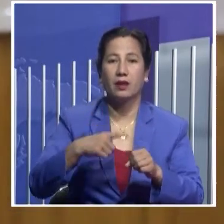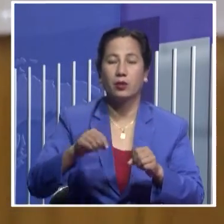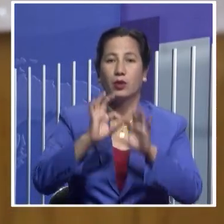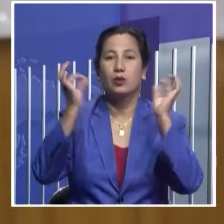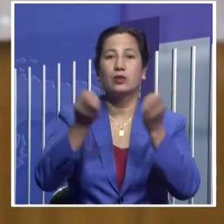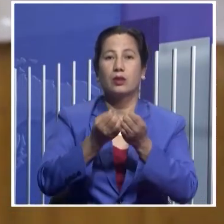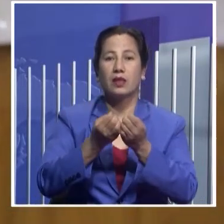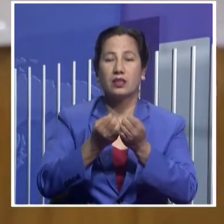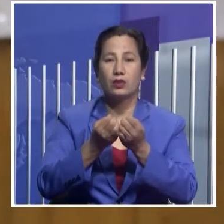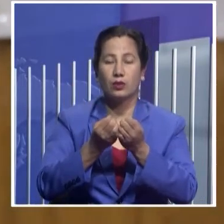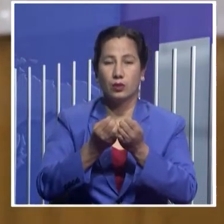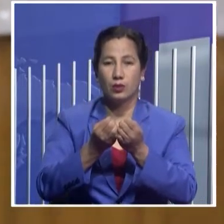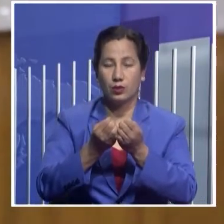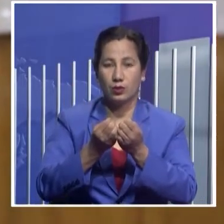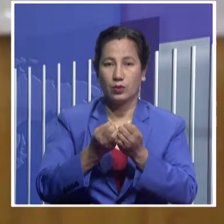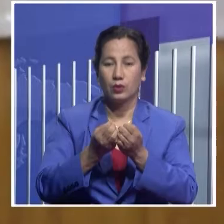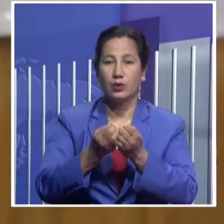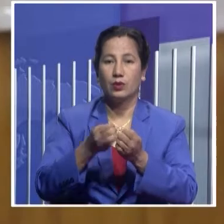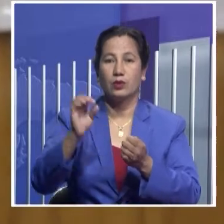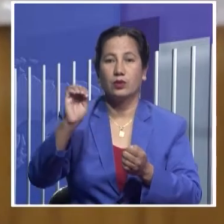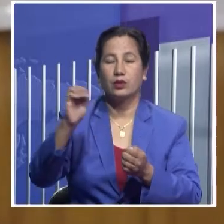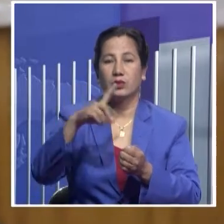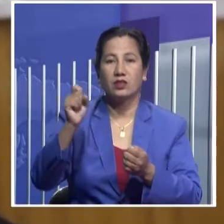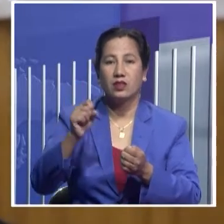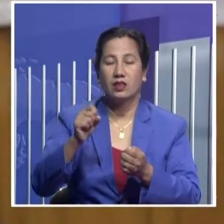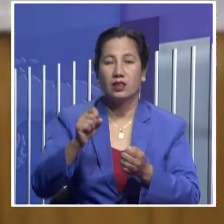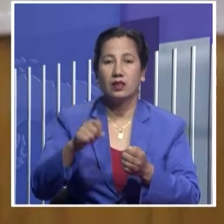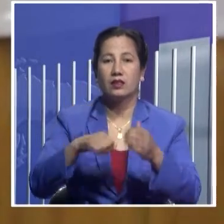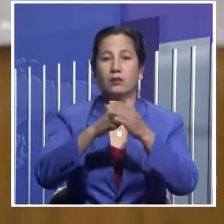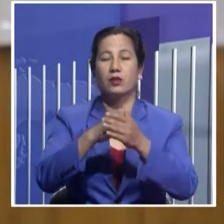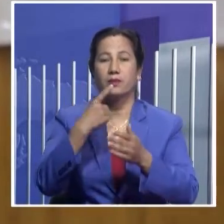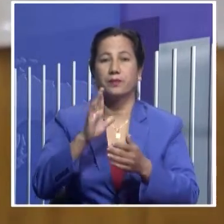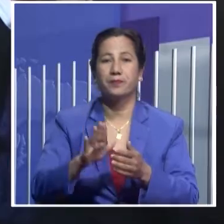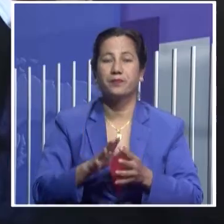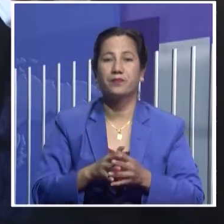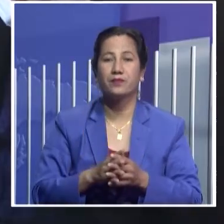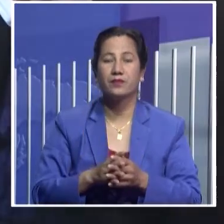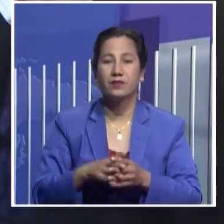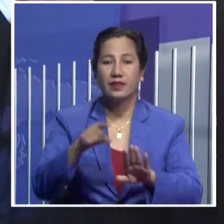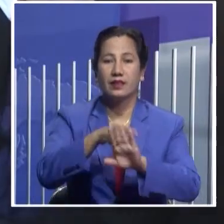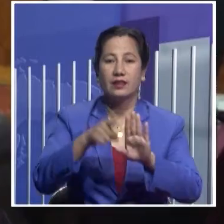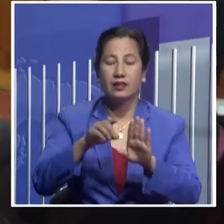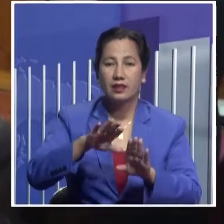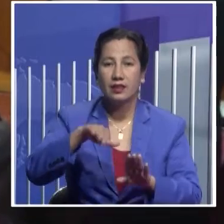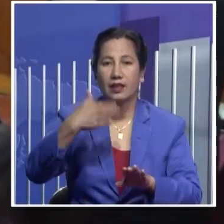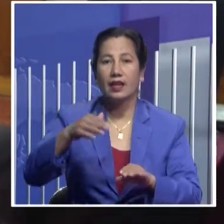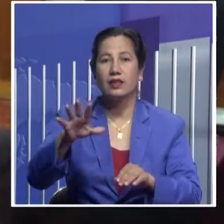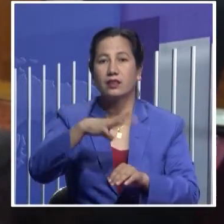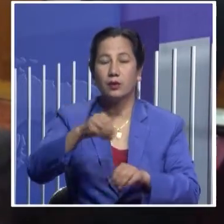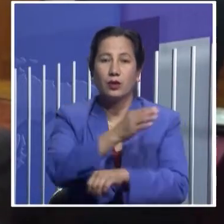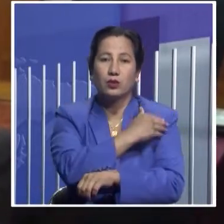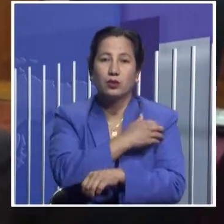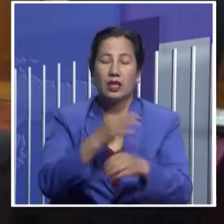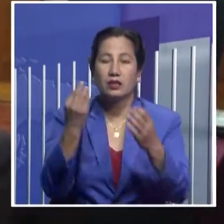समाजको संस्कार संरचनागत स्वरूप नै प्रमुख बाधक रहेको भन्ने मैले बुझेको छु। नीतिलाई सबैको सुझाव